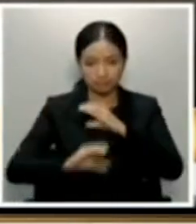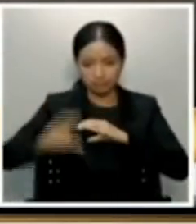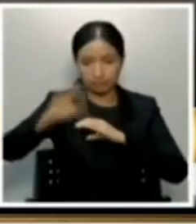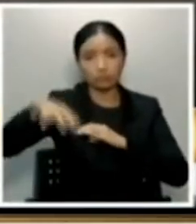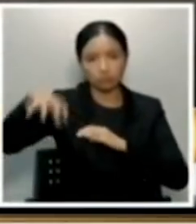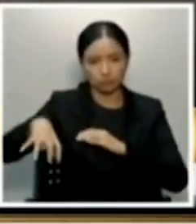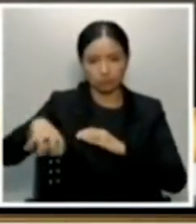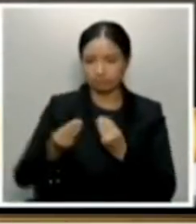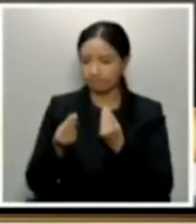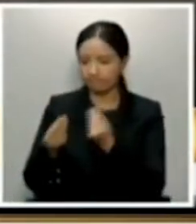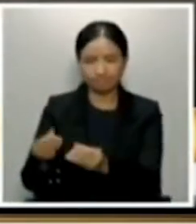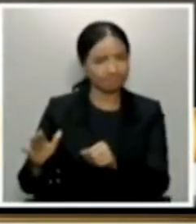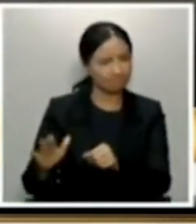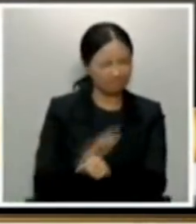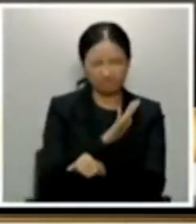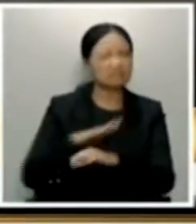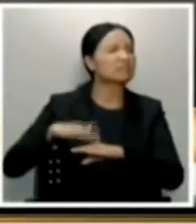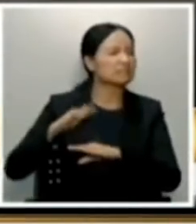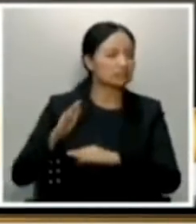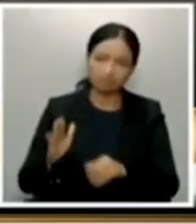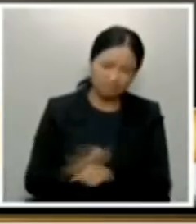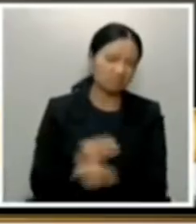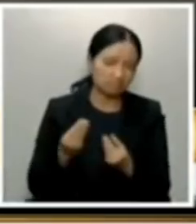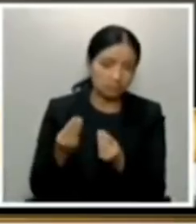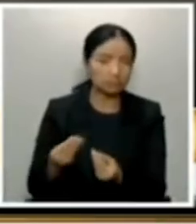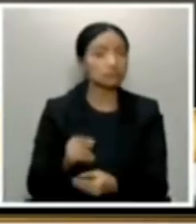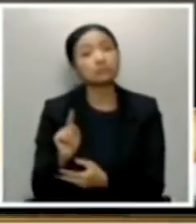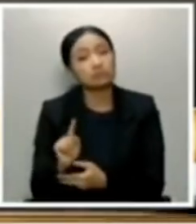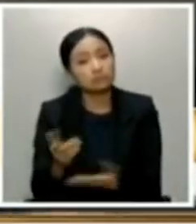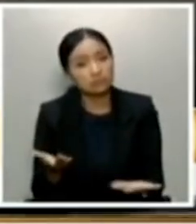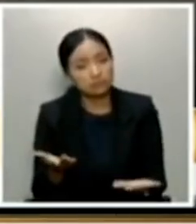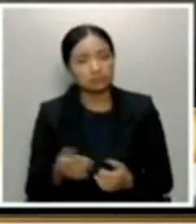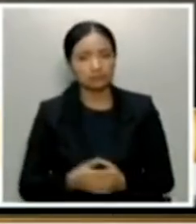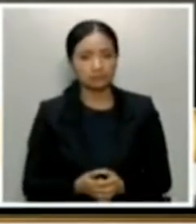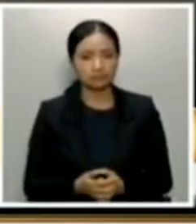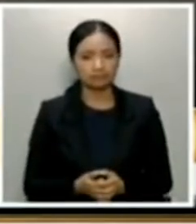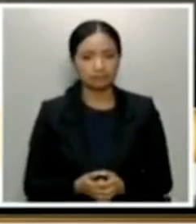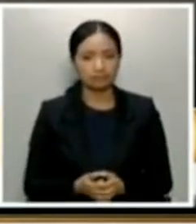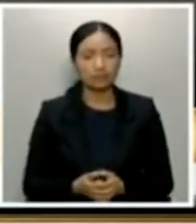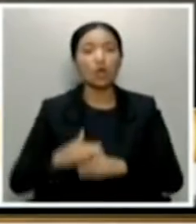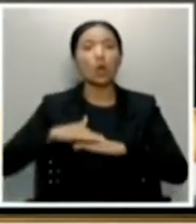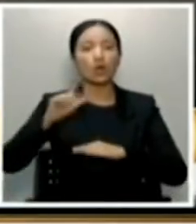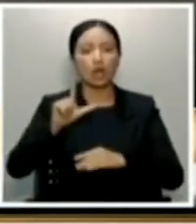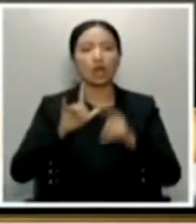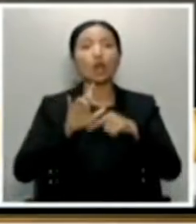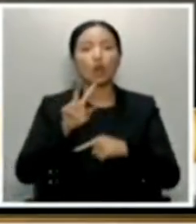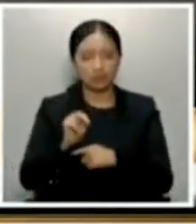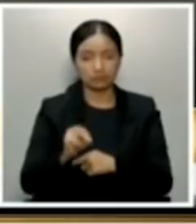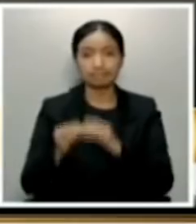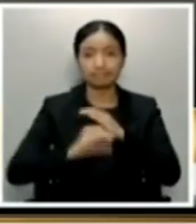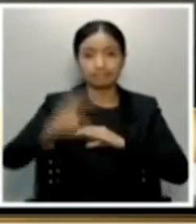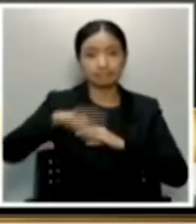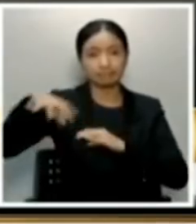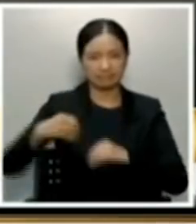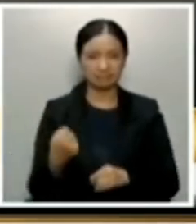อย่างล้นปรีล้นเกินล้นอย่างไรล้นอย่างนี้ค่ะท่านกสทช.มี